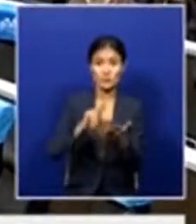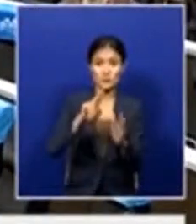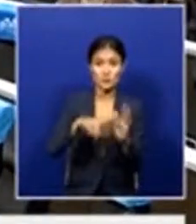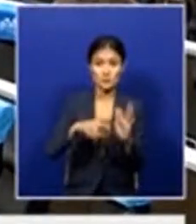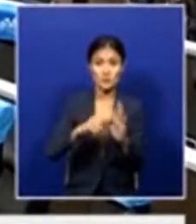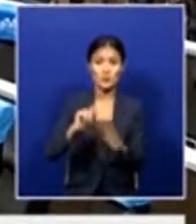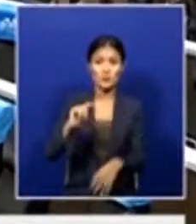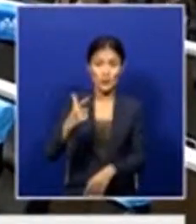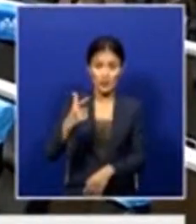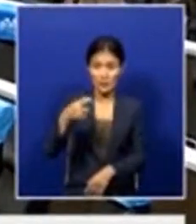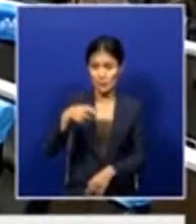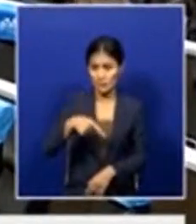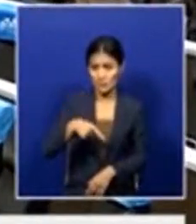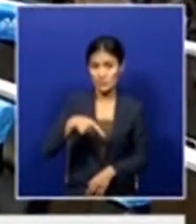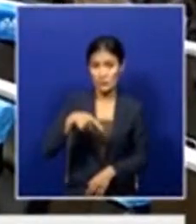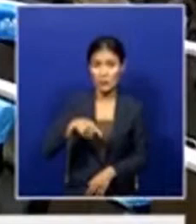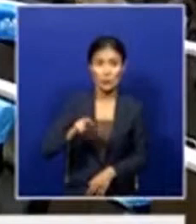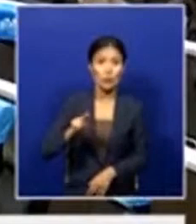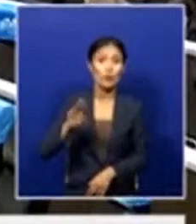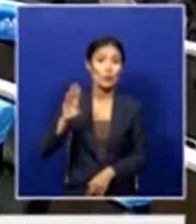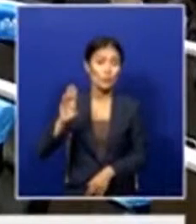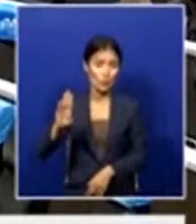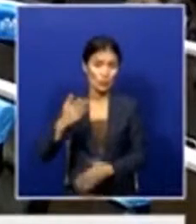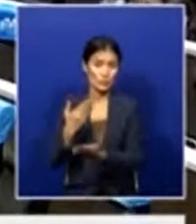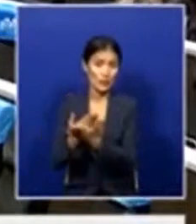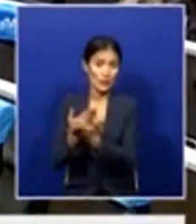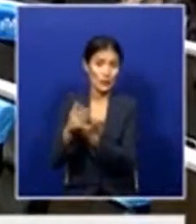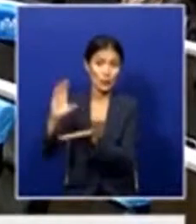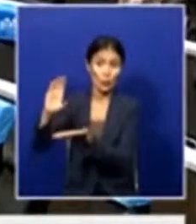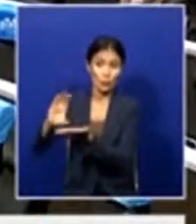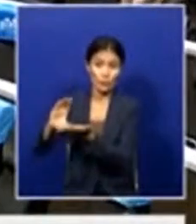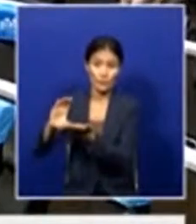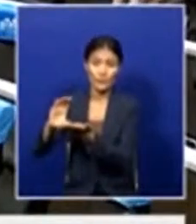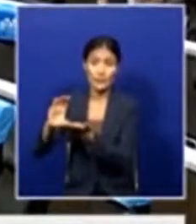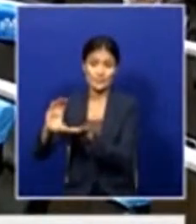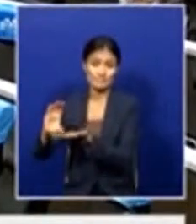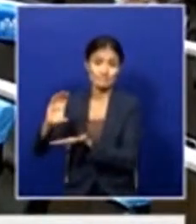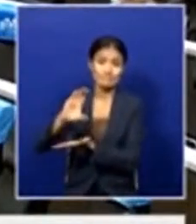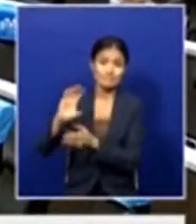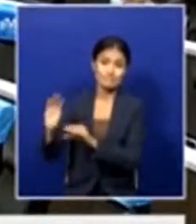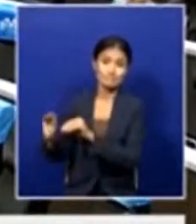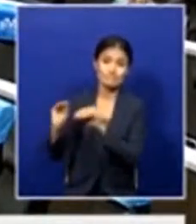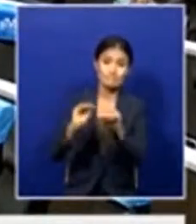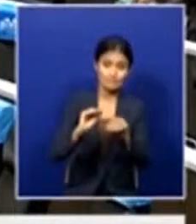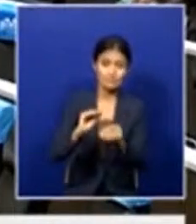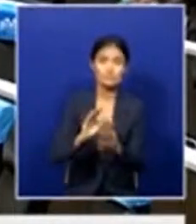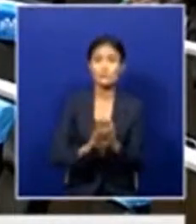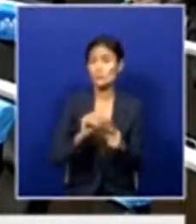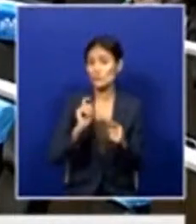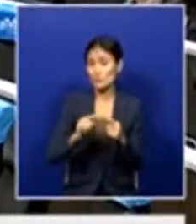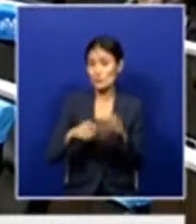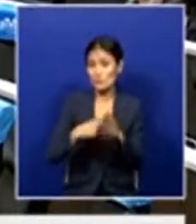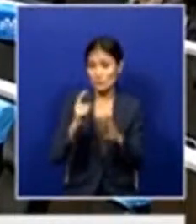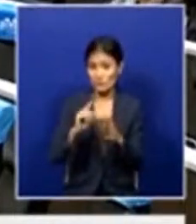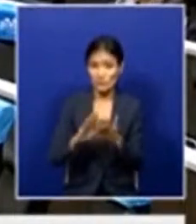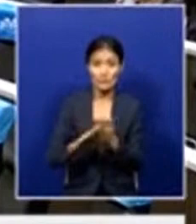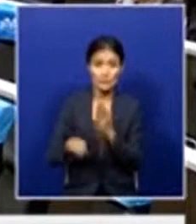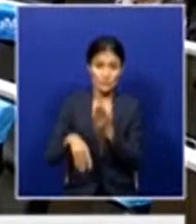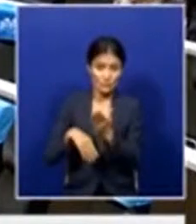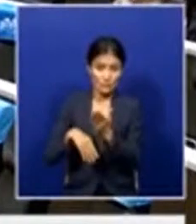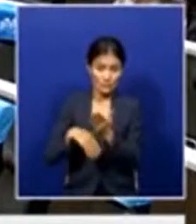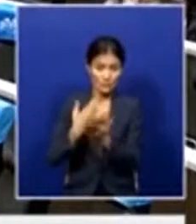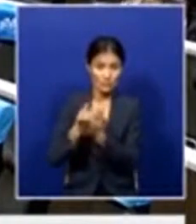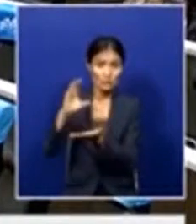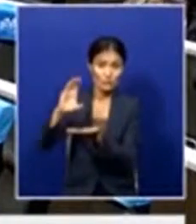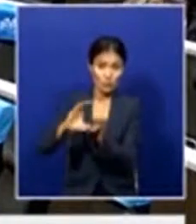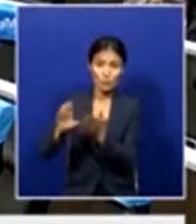ายจ่ายพ.ศ.โดยมีหลักการและเหตุผลดังนี้หลักการก็คือให้มีการโอนงบประมาณรายจ่ายประจำปีงบประมาณพ.ศ.